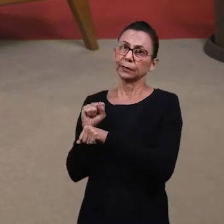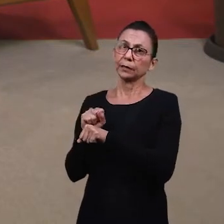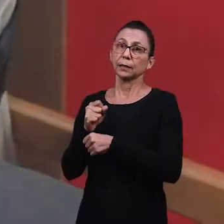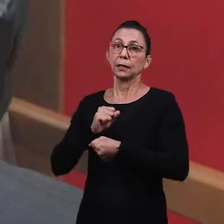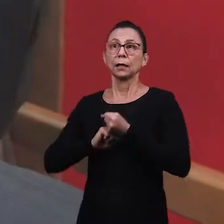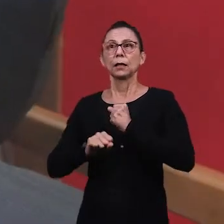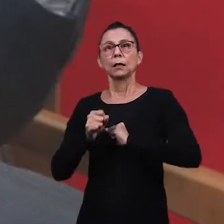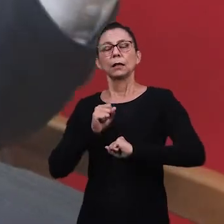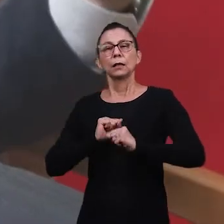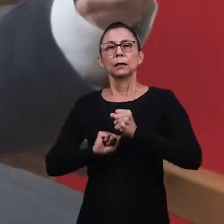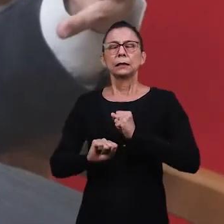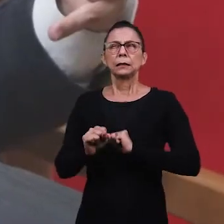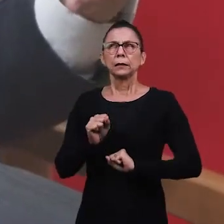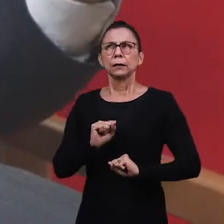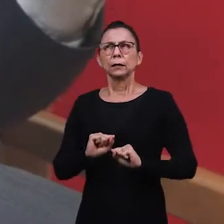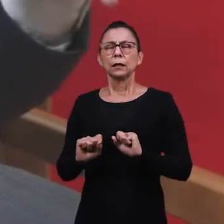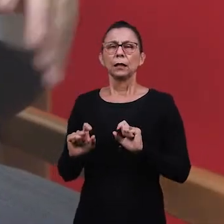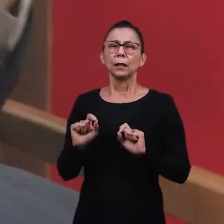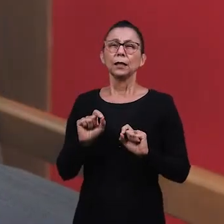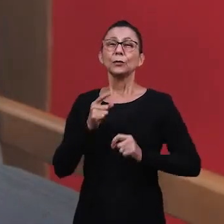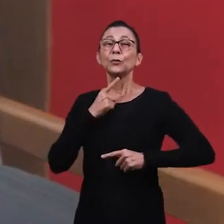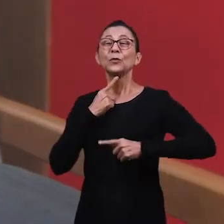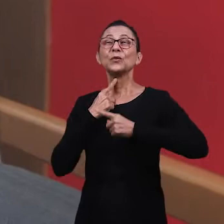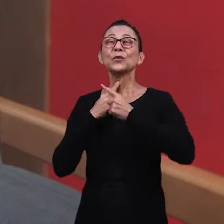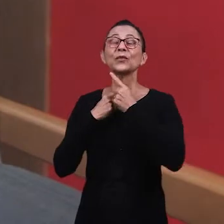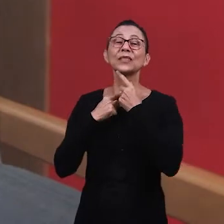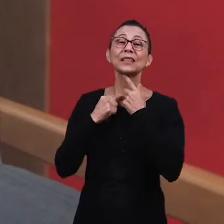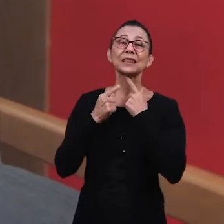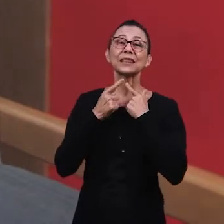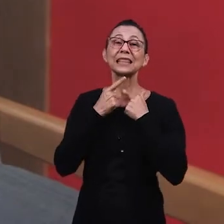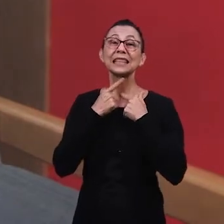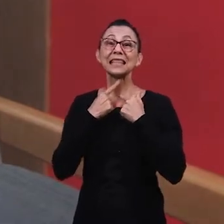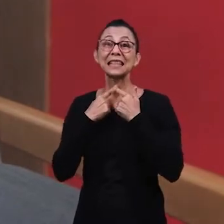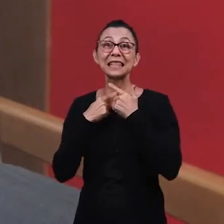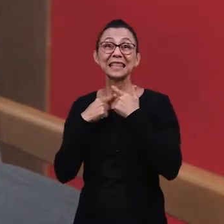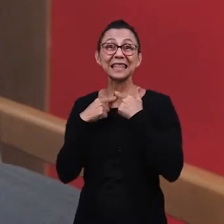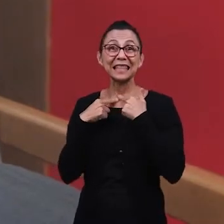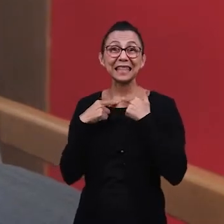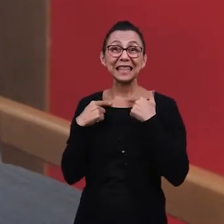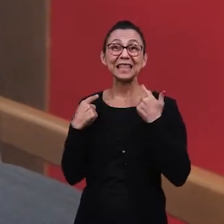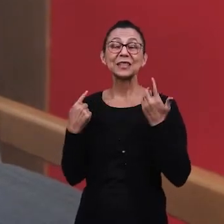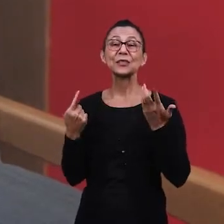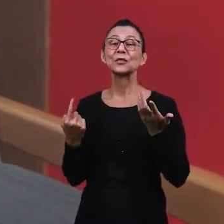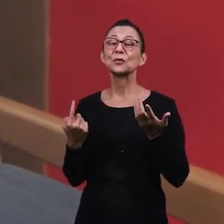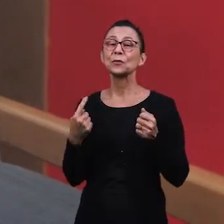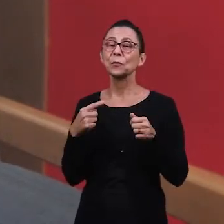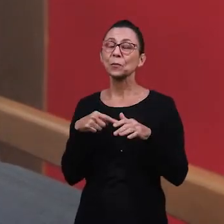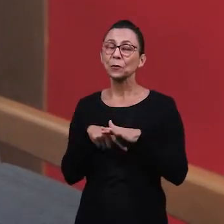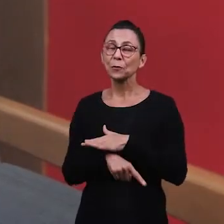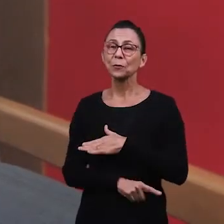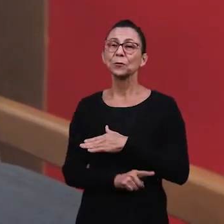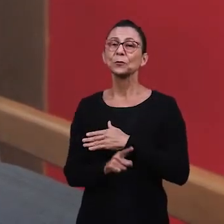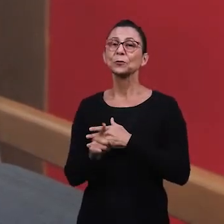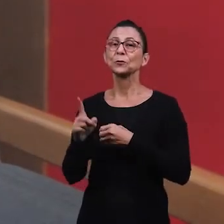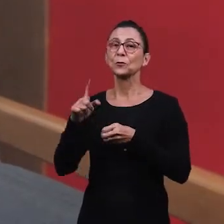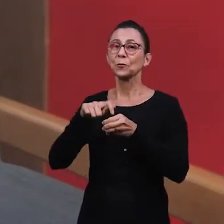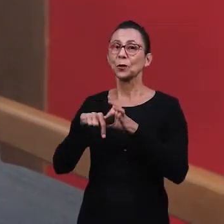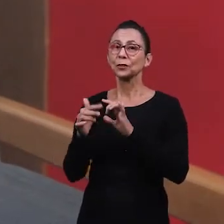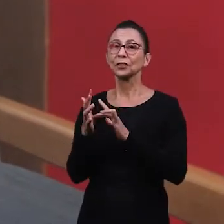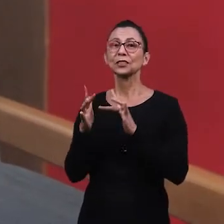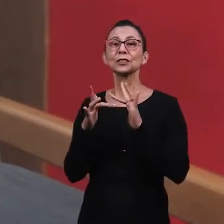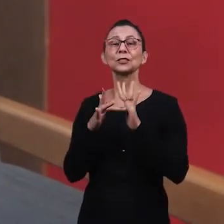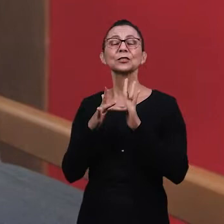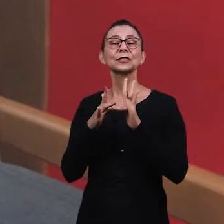cette période, l'avertissement que vous venez de dire, Daniel, parce que d'un côté, l'Église, elle